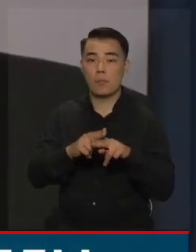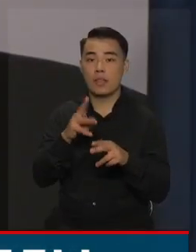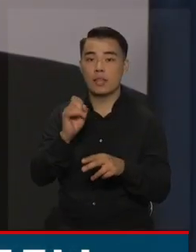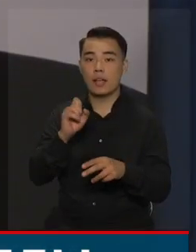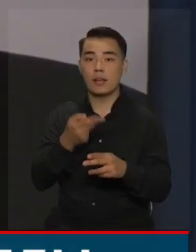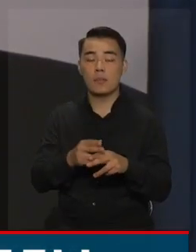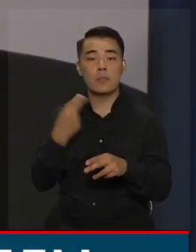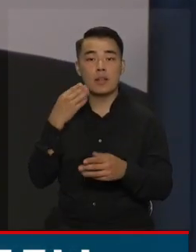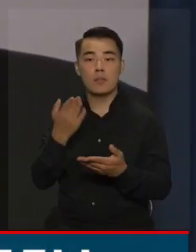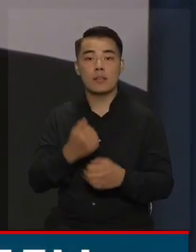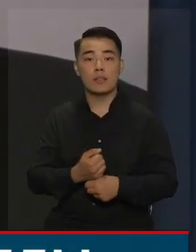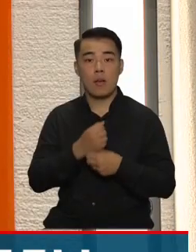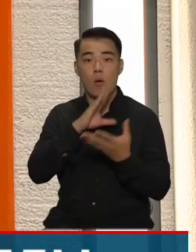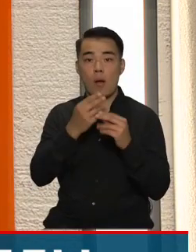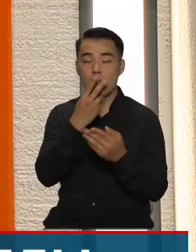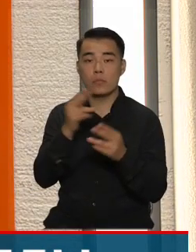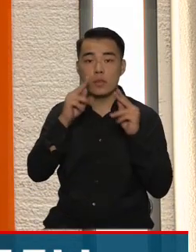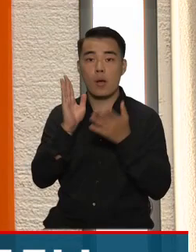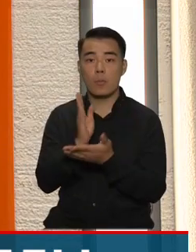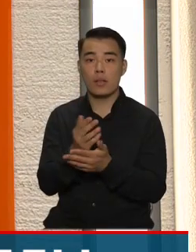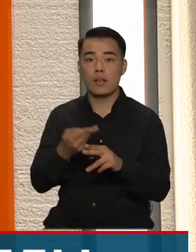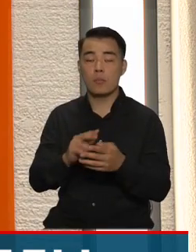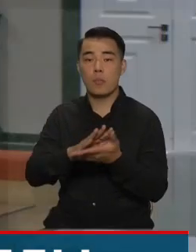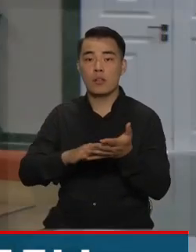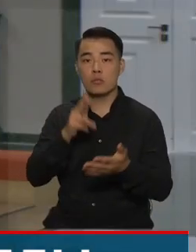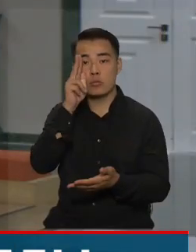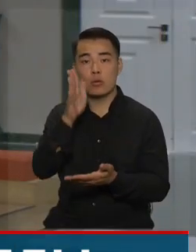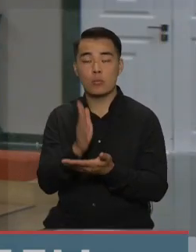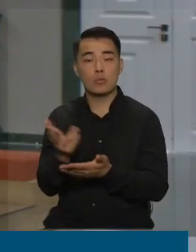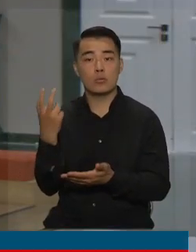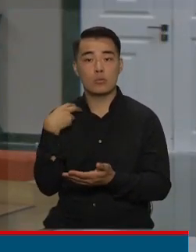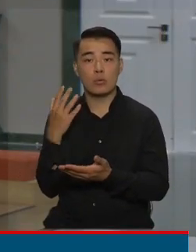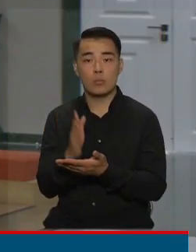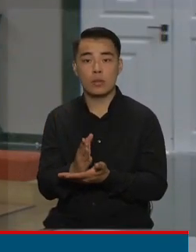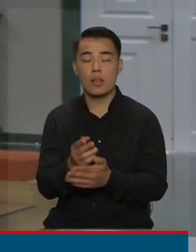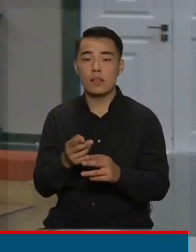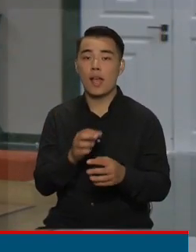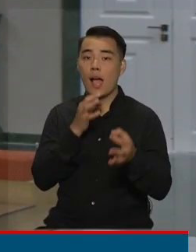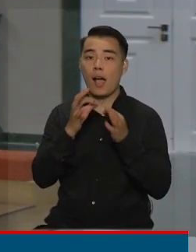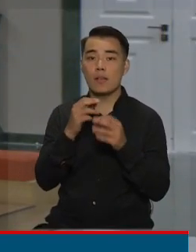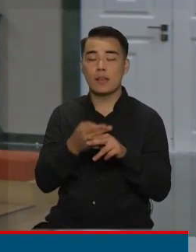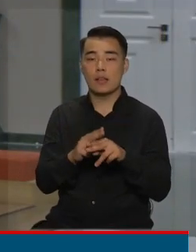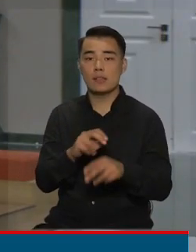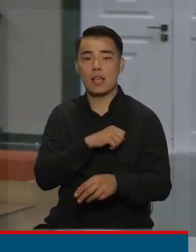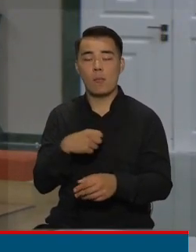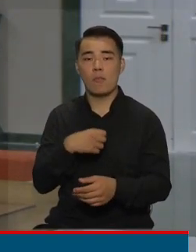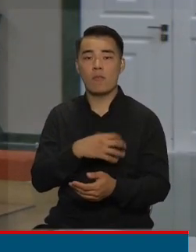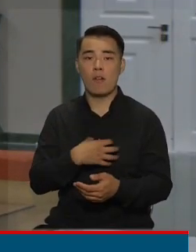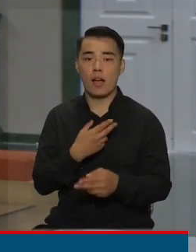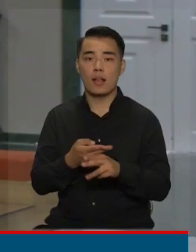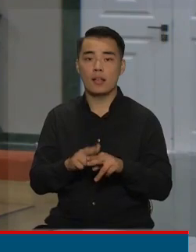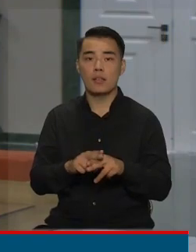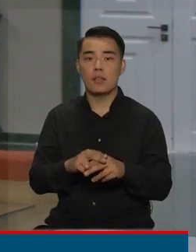президенттік бастамалар қорының грантымен оқиды. Оқу ұзақтығы 3 жыл. Коммуникация, Это очень важный навык. Коммуникация была